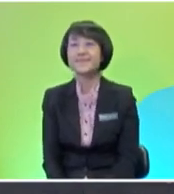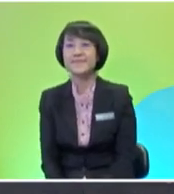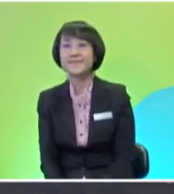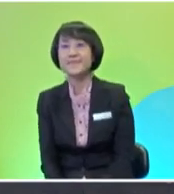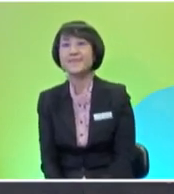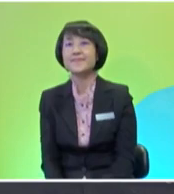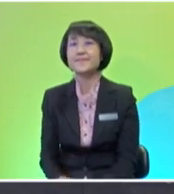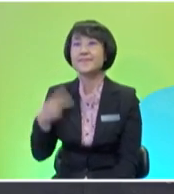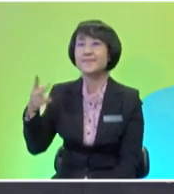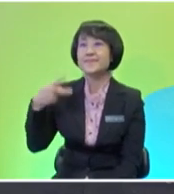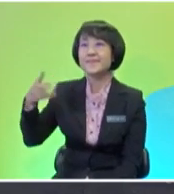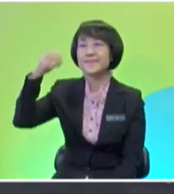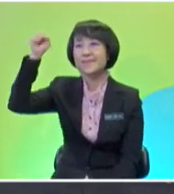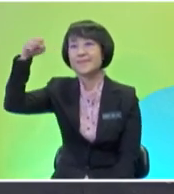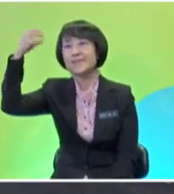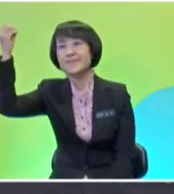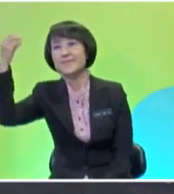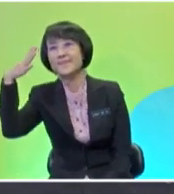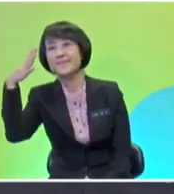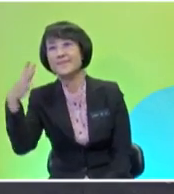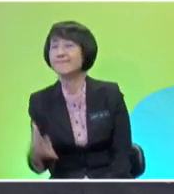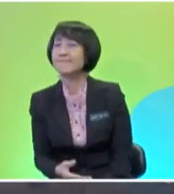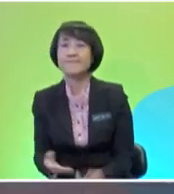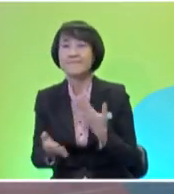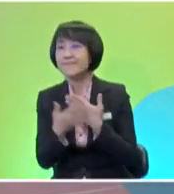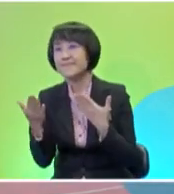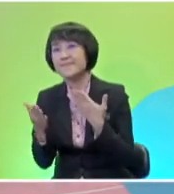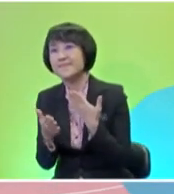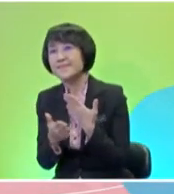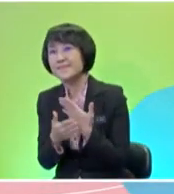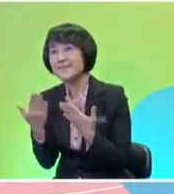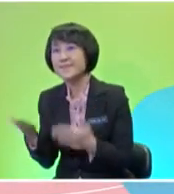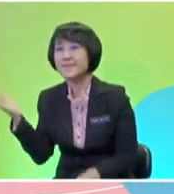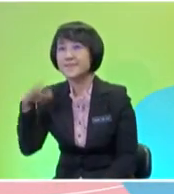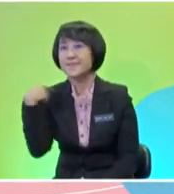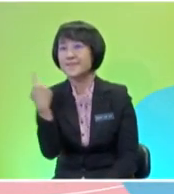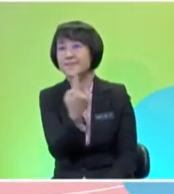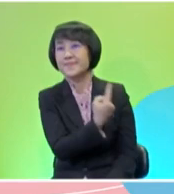Kipas solar tunggulah mudah, jom kita bina.